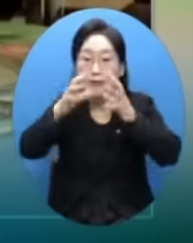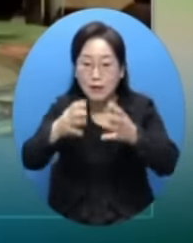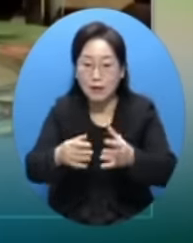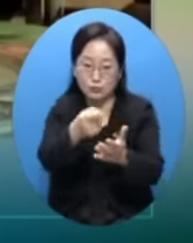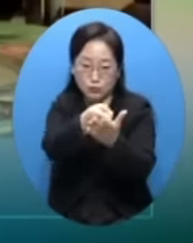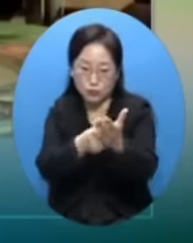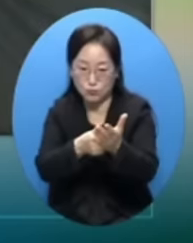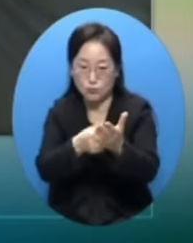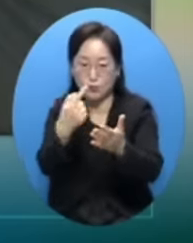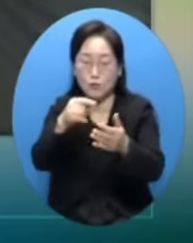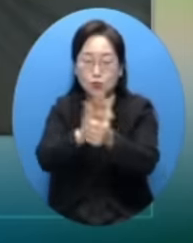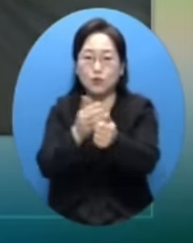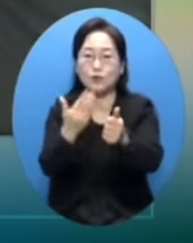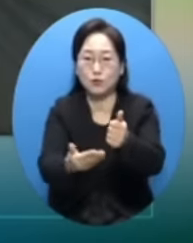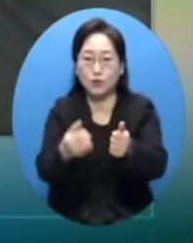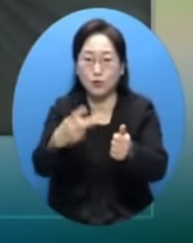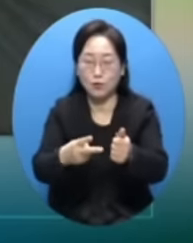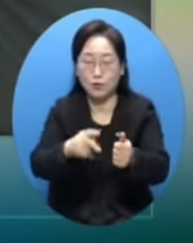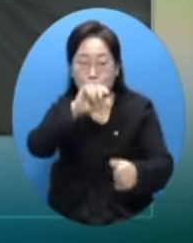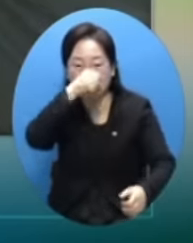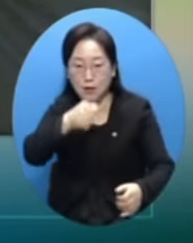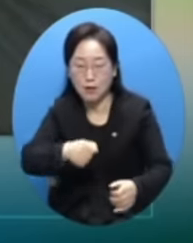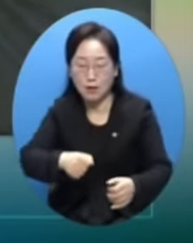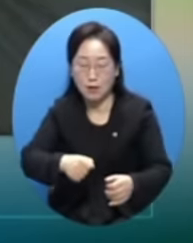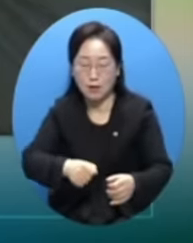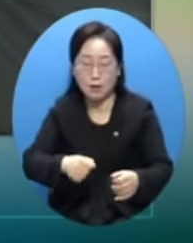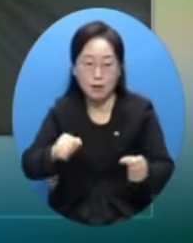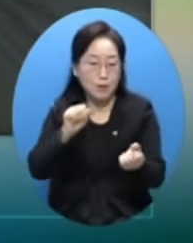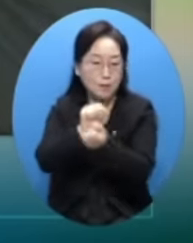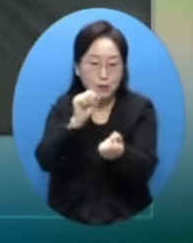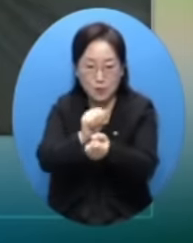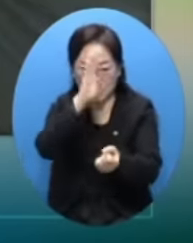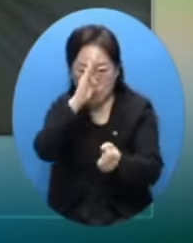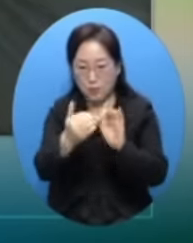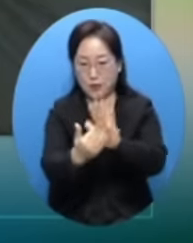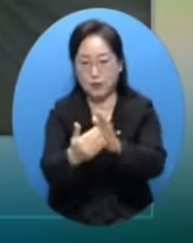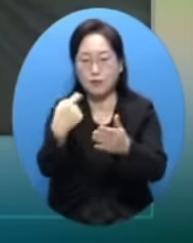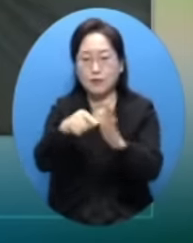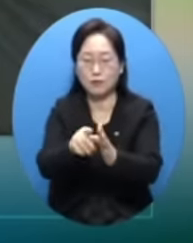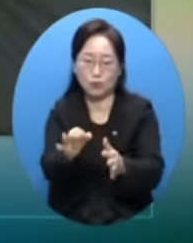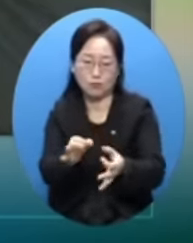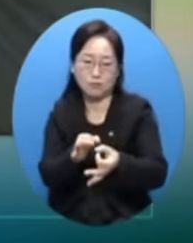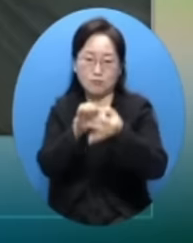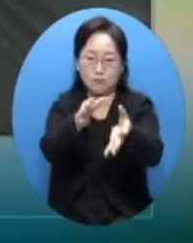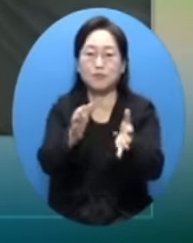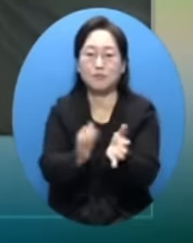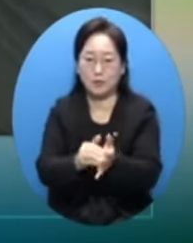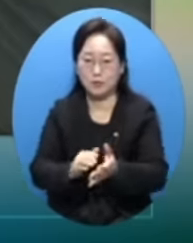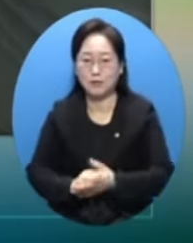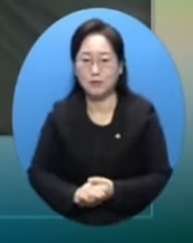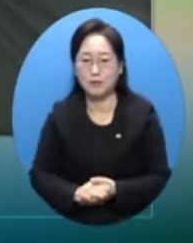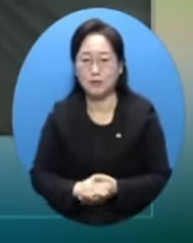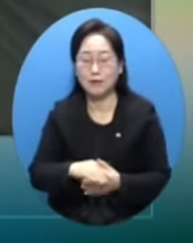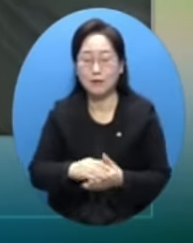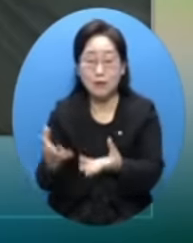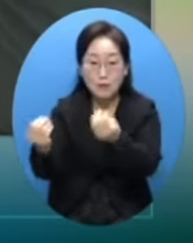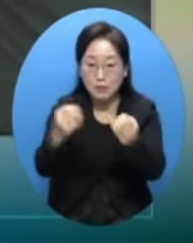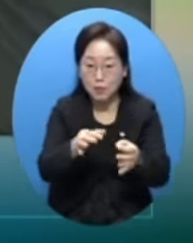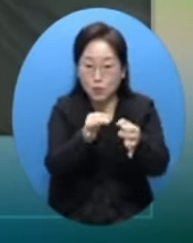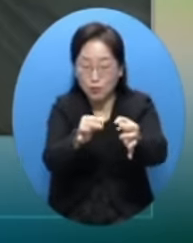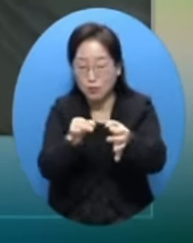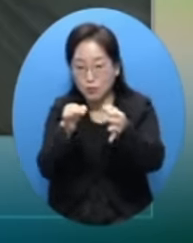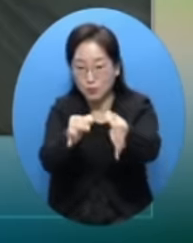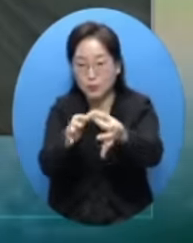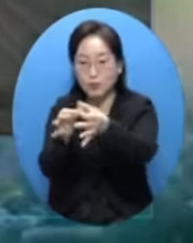제공했고 아프리카의 급성 전염병 퇴치를 위해 거액을 기부했습니다 그런데 수많은 곳에